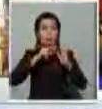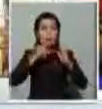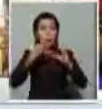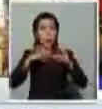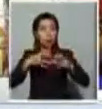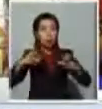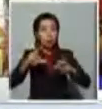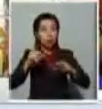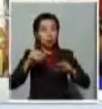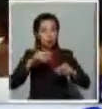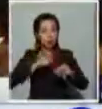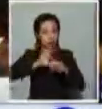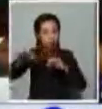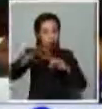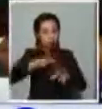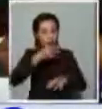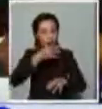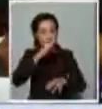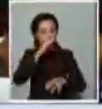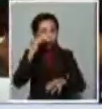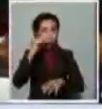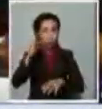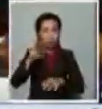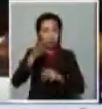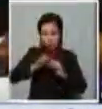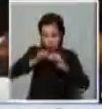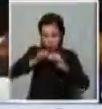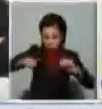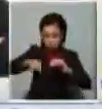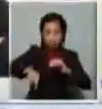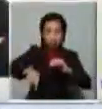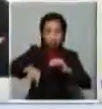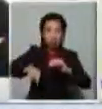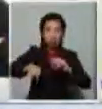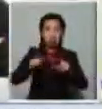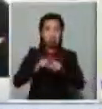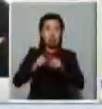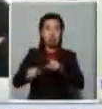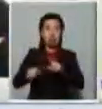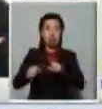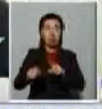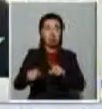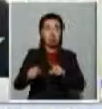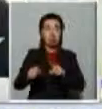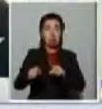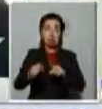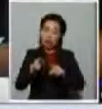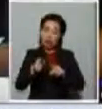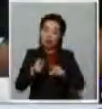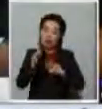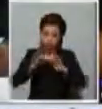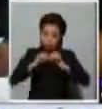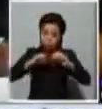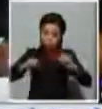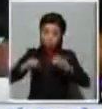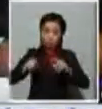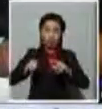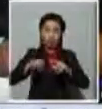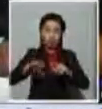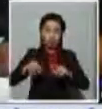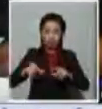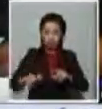ขนุนหอมหอมอันนี้ทุเรียนเขายังมีความเป็นทุเรียนอยู่เลยนะ อันนี้เป็นทุเรียนสุกทุเรียนดิบ ทุเรียนสุกเหมือนกันครับ กลิ่นแบบเหมือน